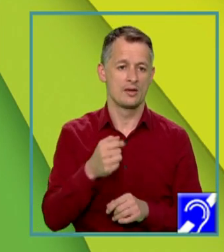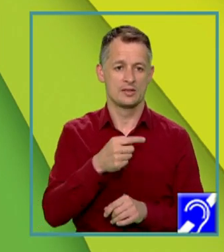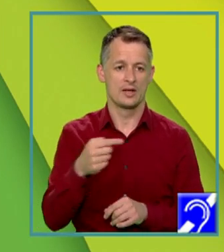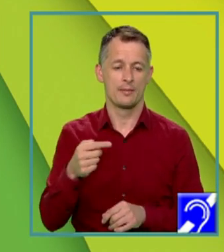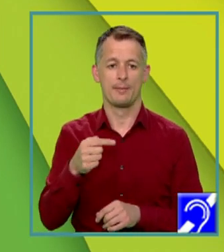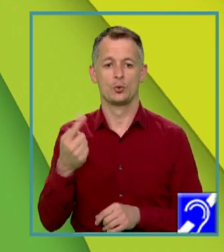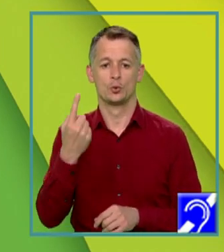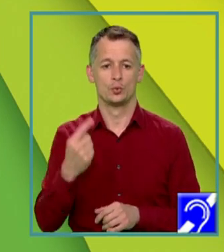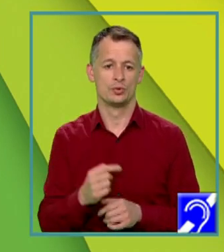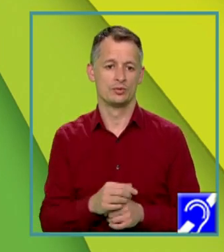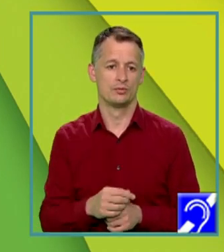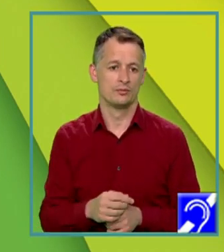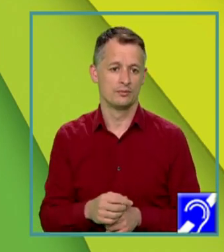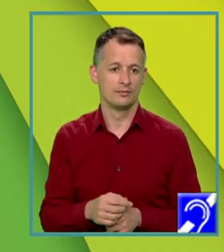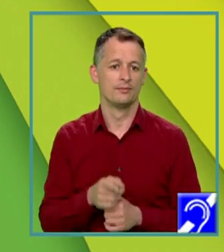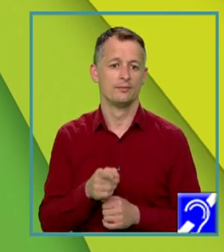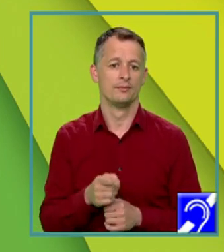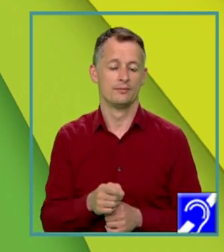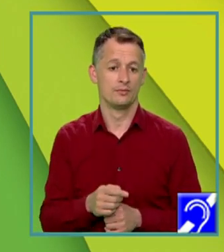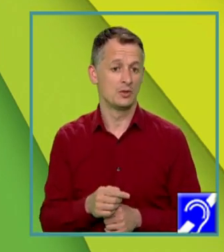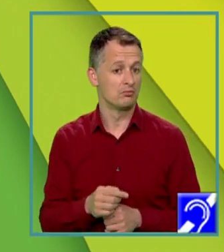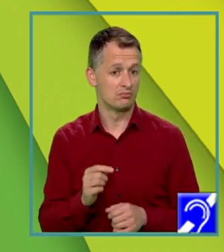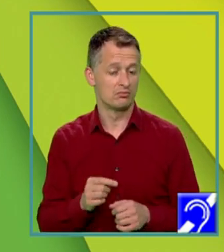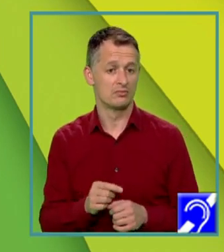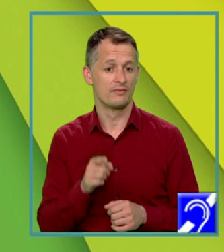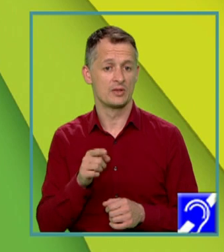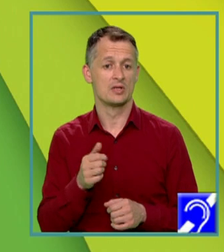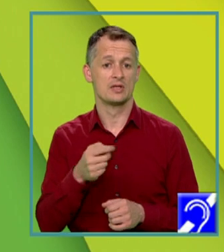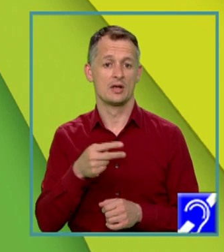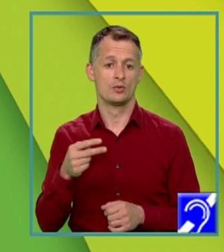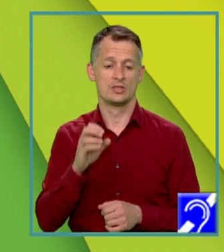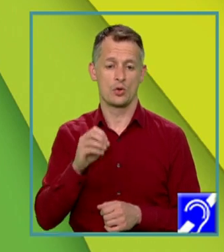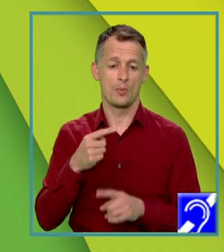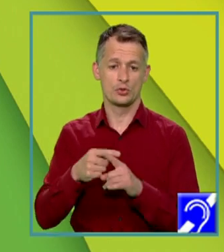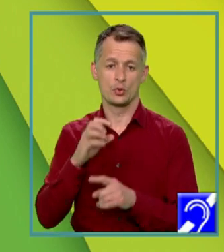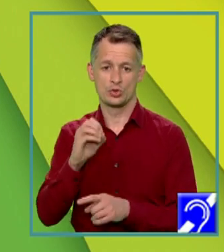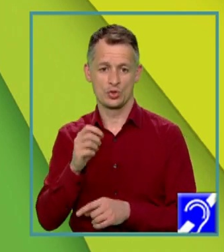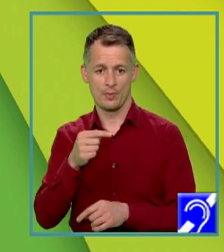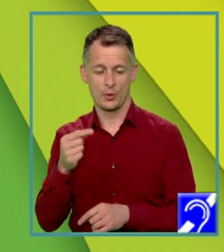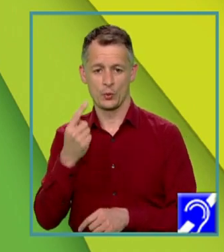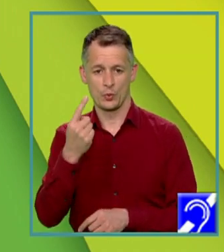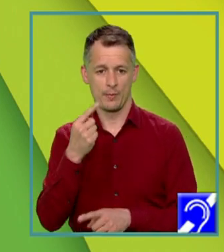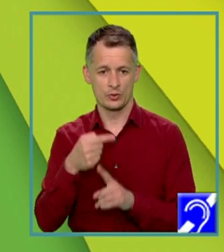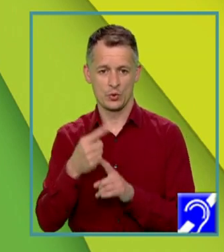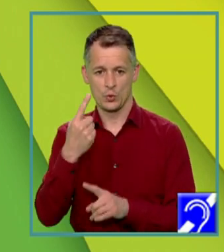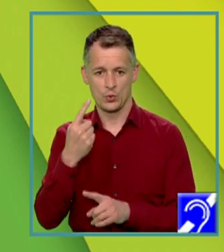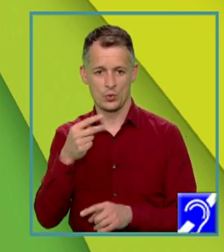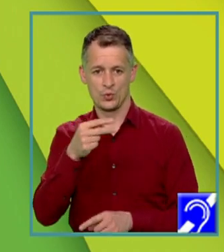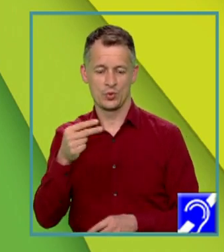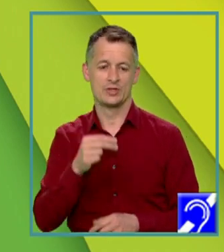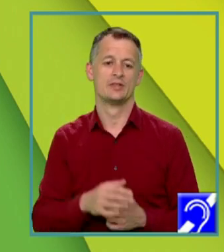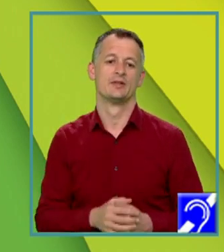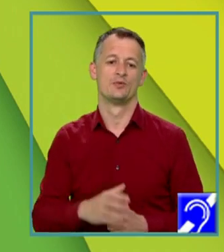avem determinantul matricei egal cu zero înmulțit cu 0 minus unu înmulțit cu